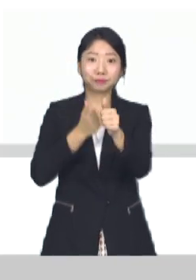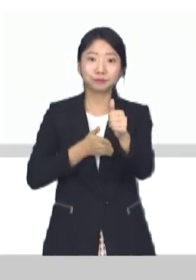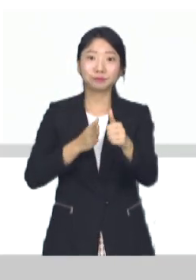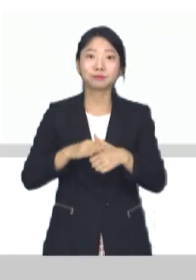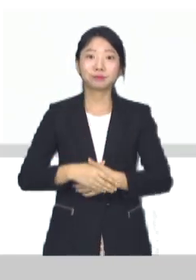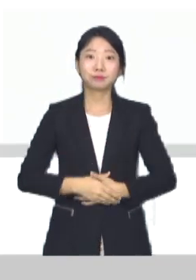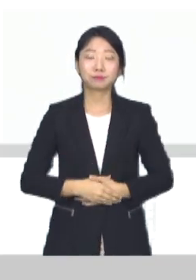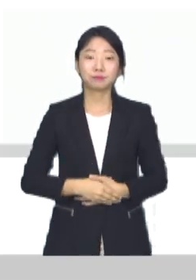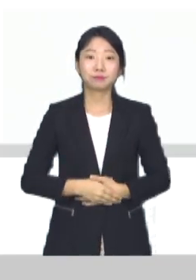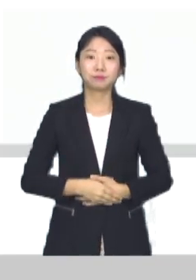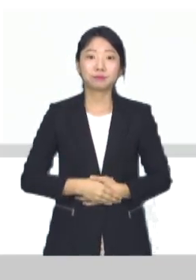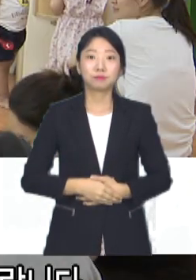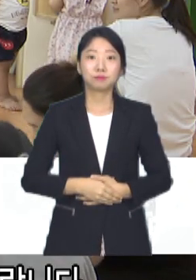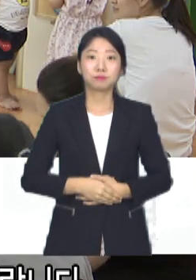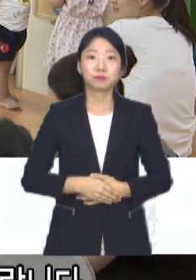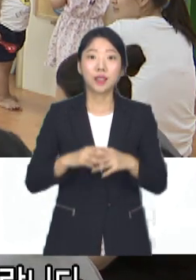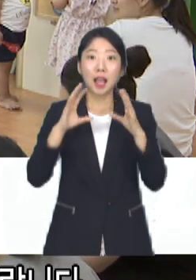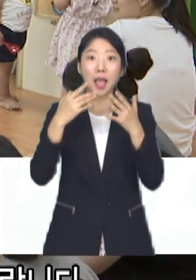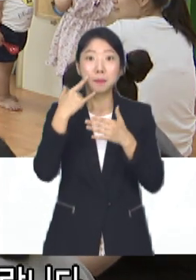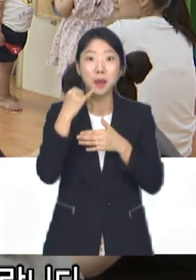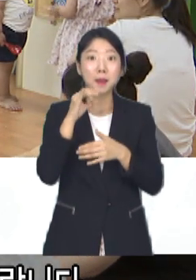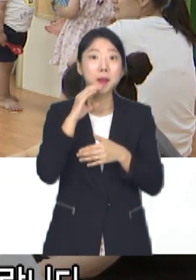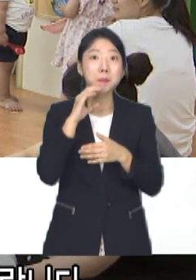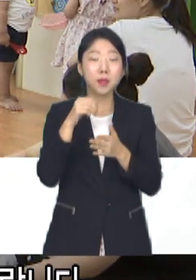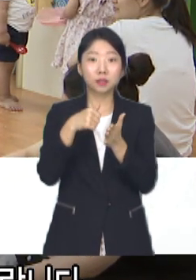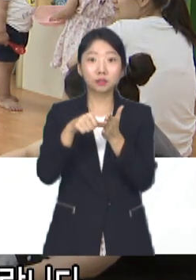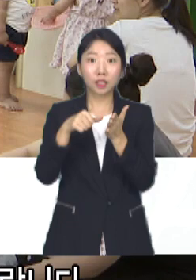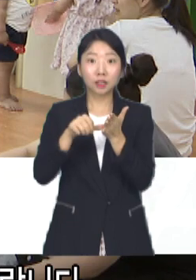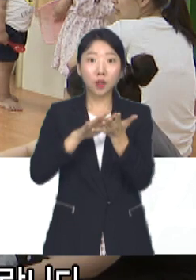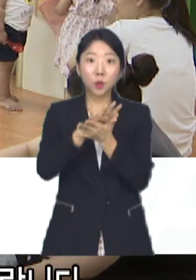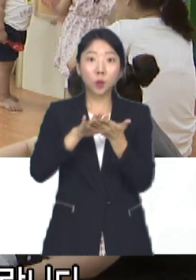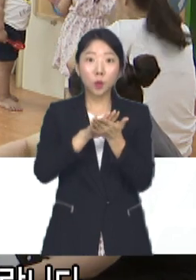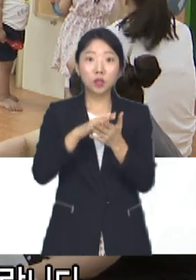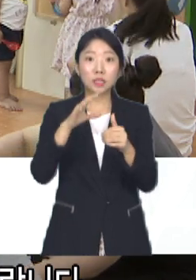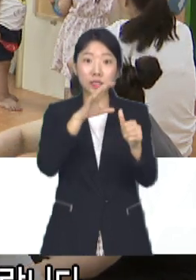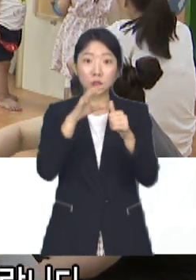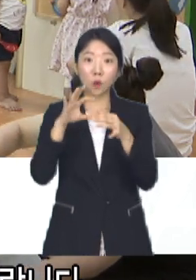이용해 참고하시기 바랍니다. 기타 아이만 카페와